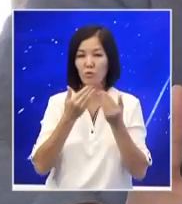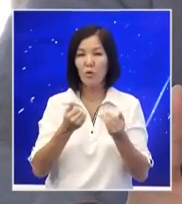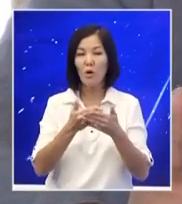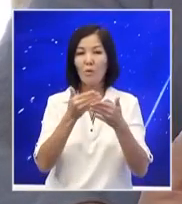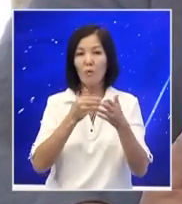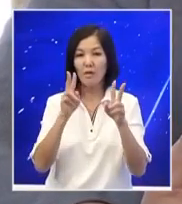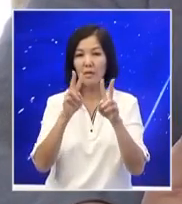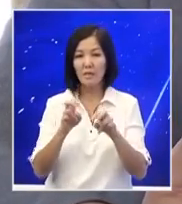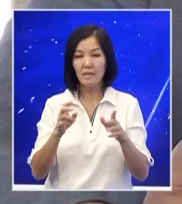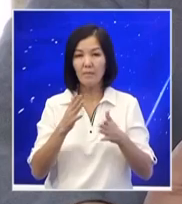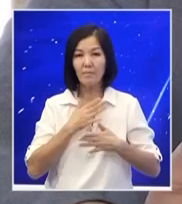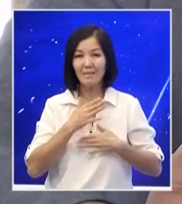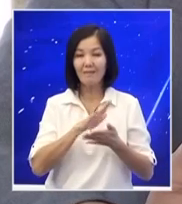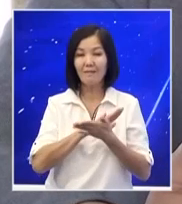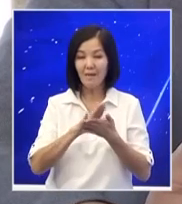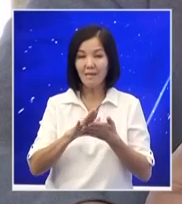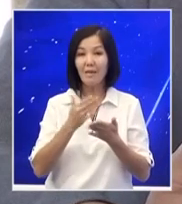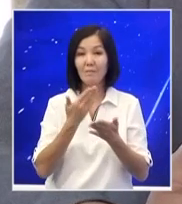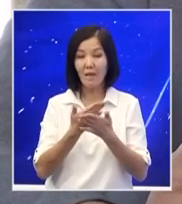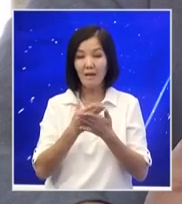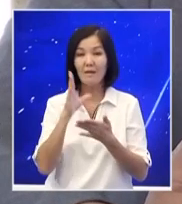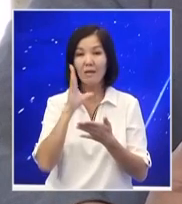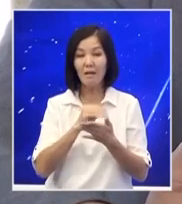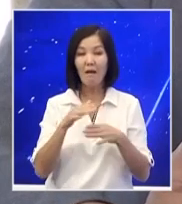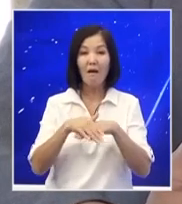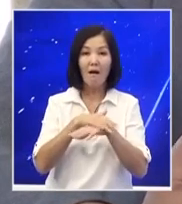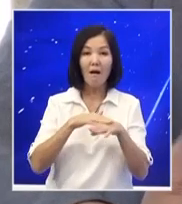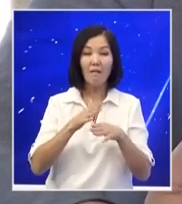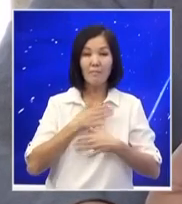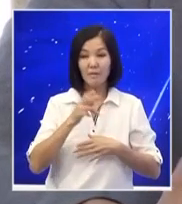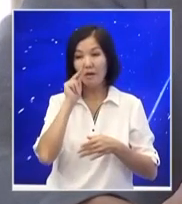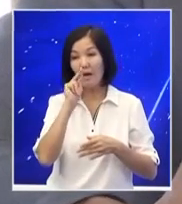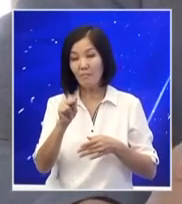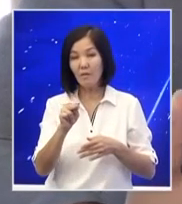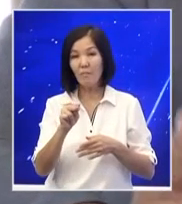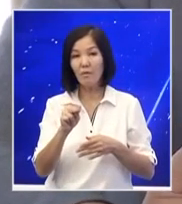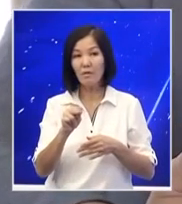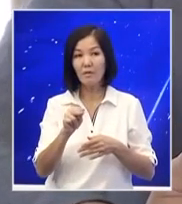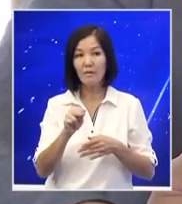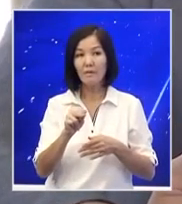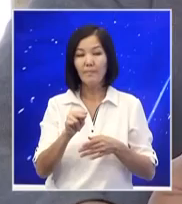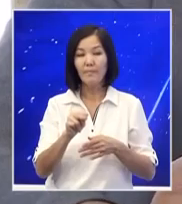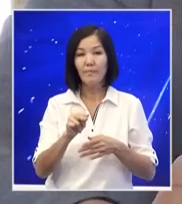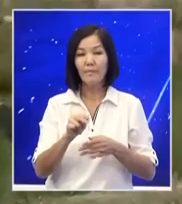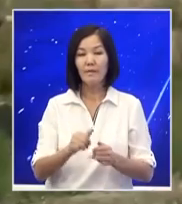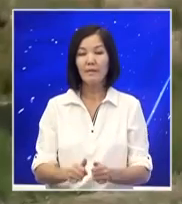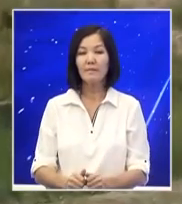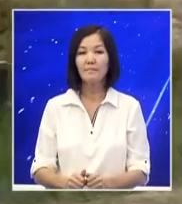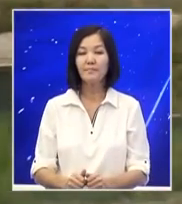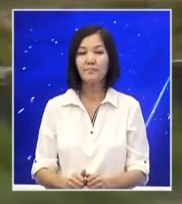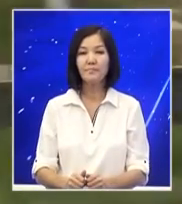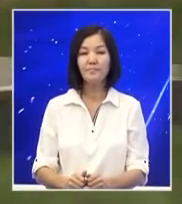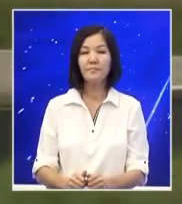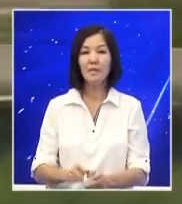дейінгі тексерулерде біздің таза екенімізді дәлелдеген. Бірақ халық бізді айыптап отыр. Бұл әрине біздің көңілімізге қаяу түсіреді.